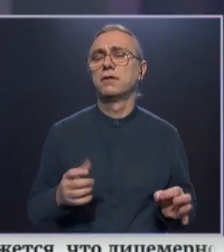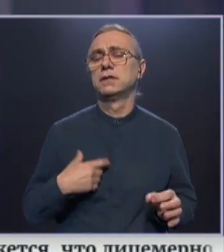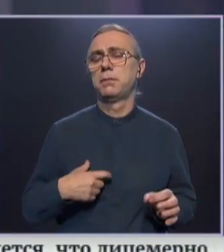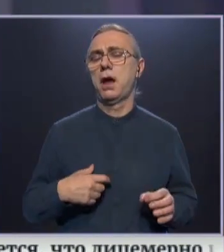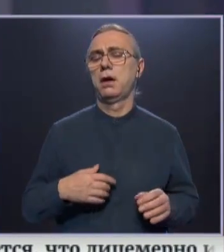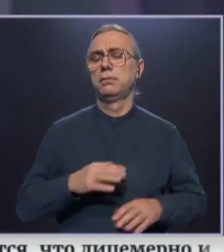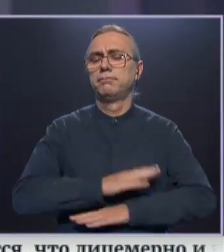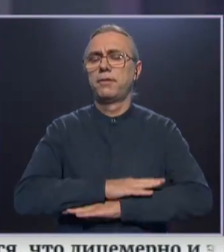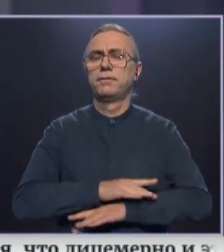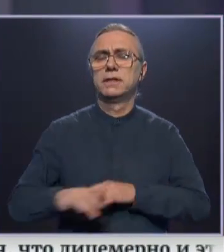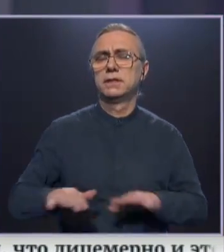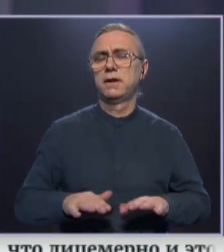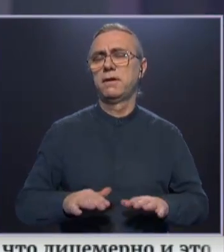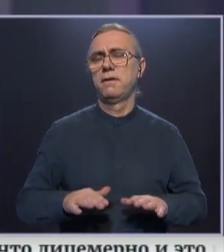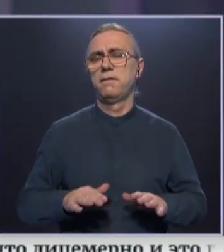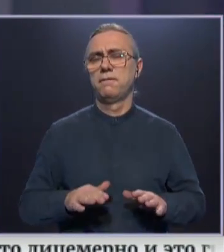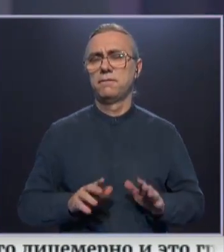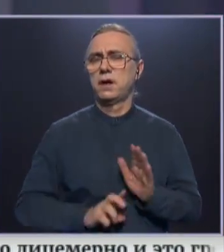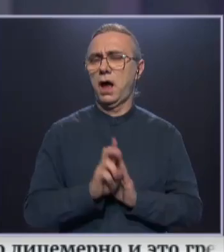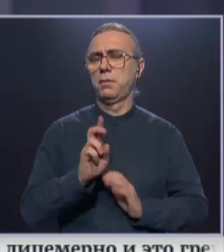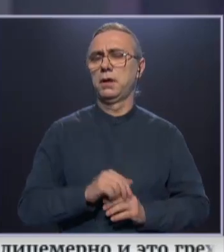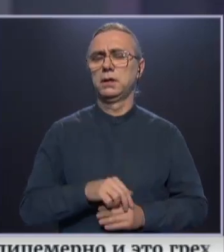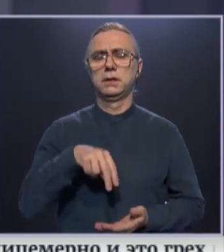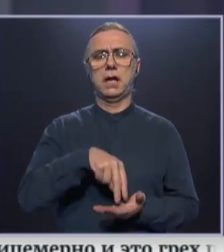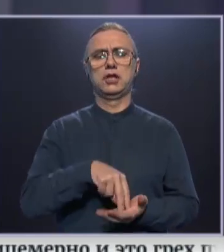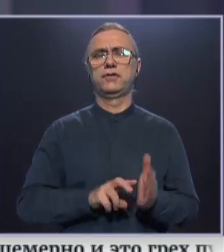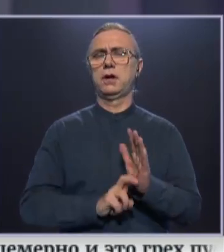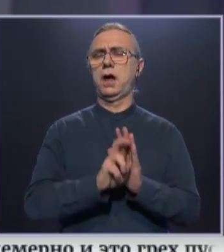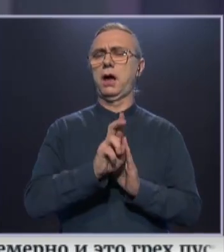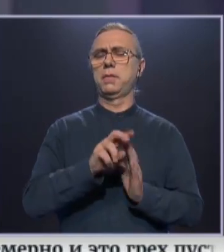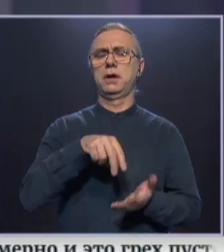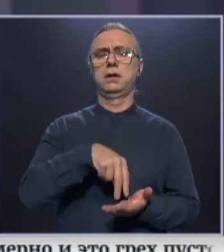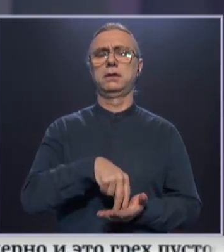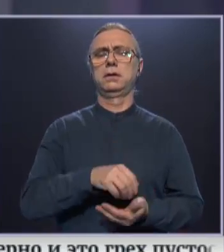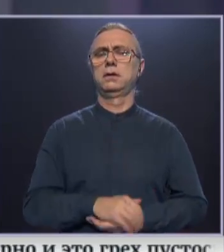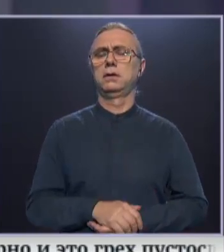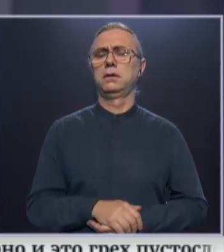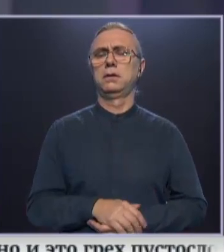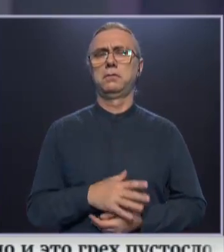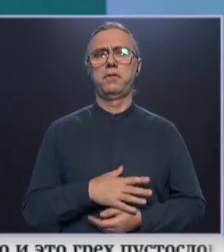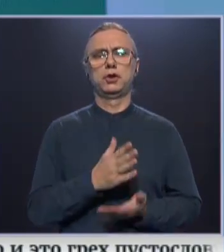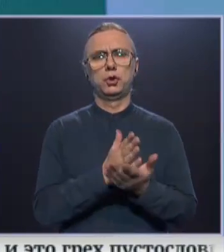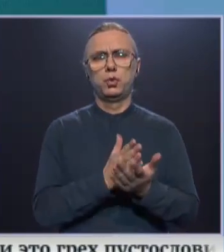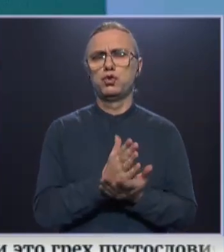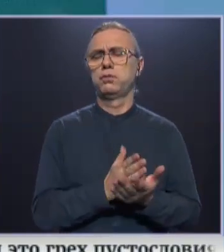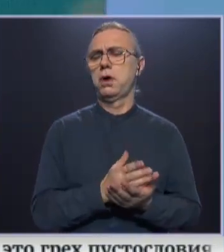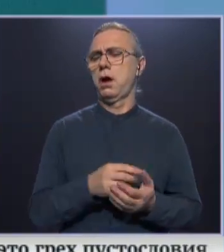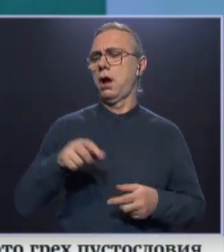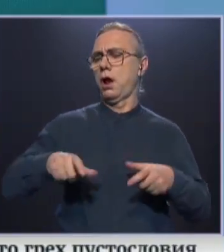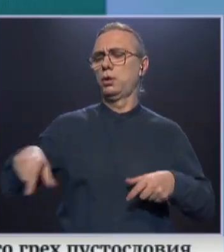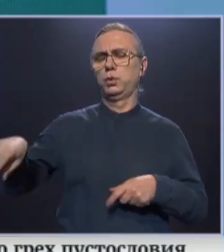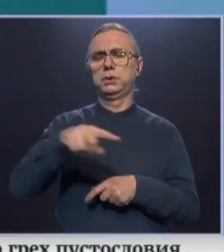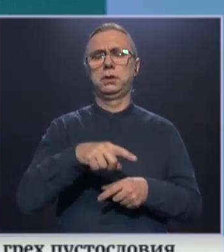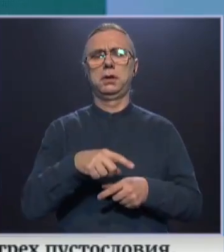Стоишь, смотришь на прихожан, на работников прихода. Идет служба, но никто не обращает на службу внимания. Разговаривают, расталкивают стоящих,